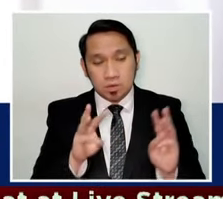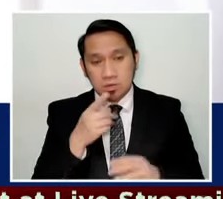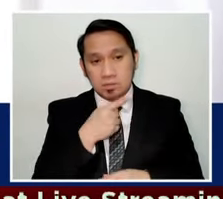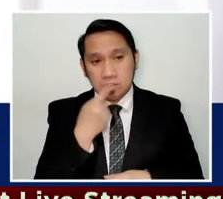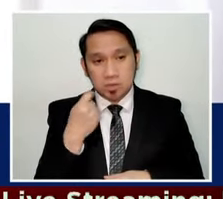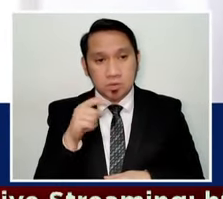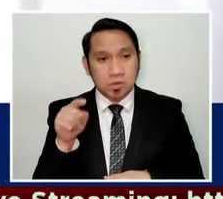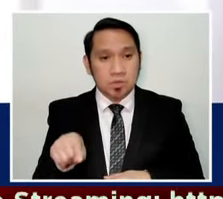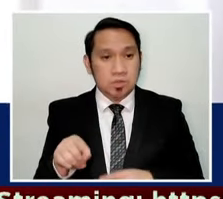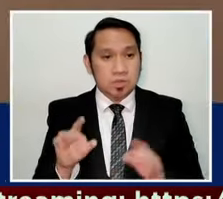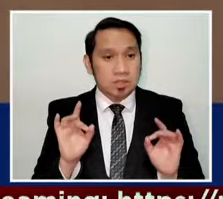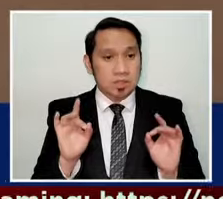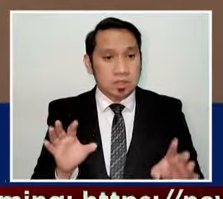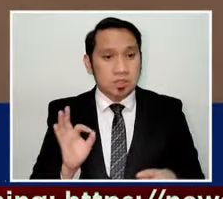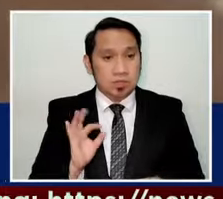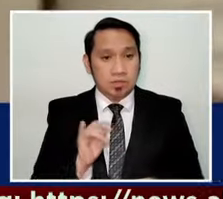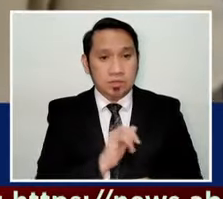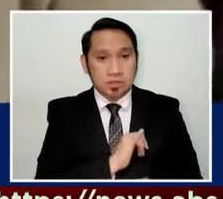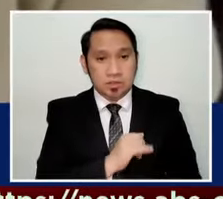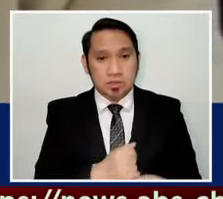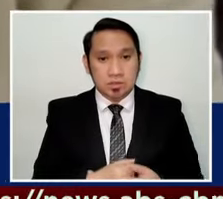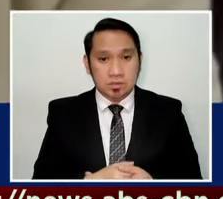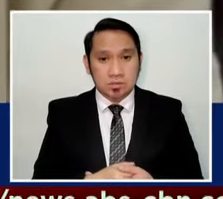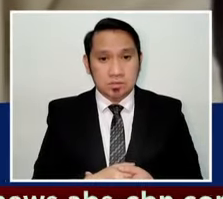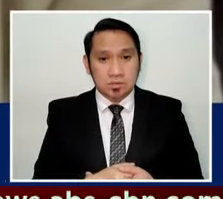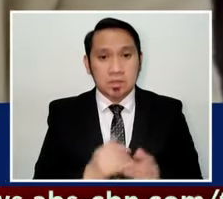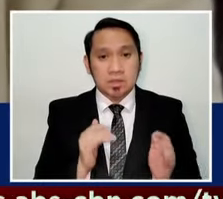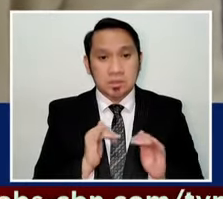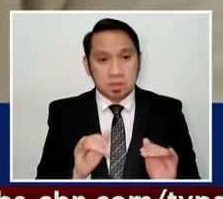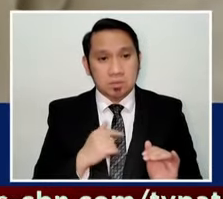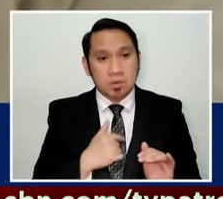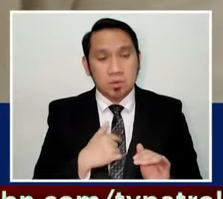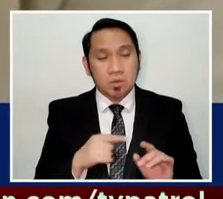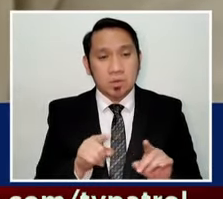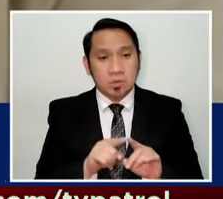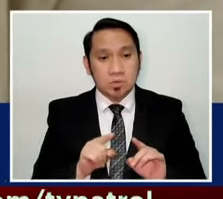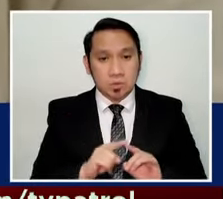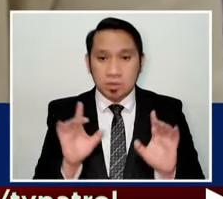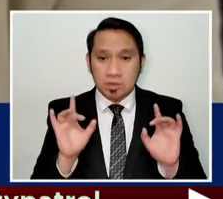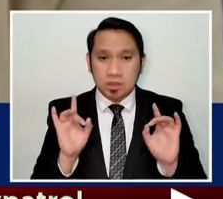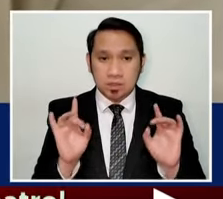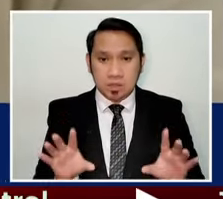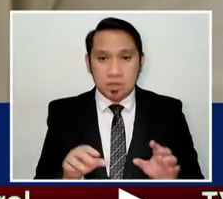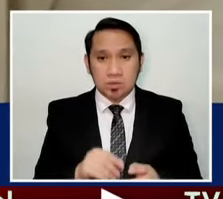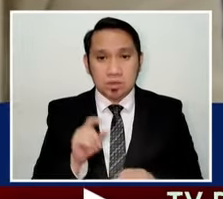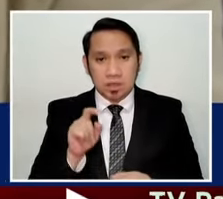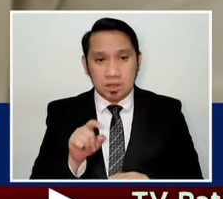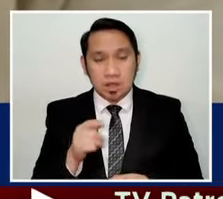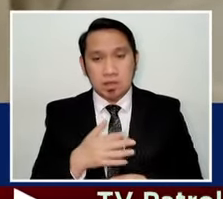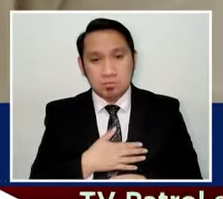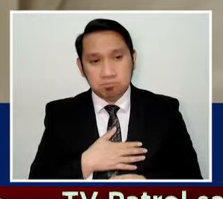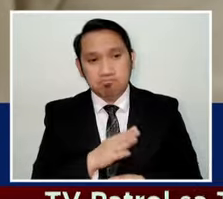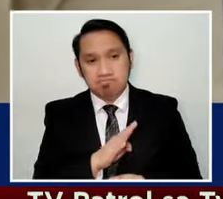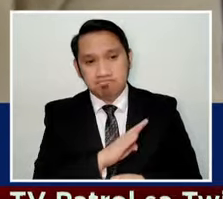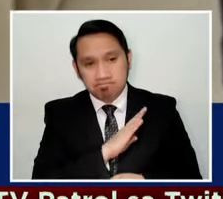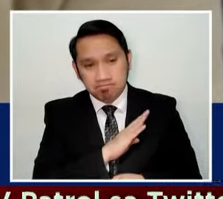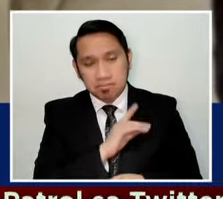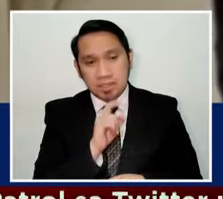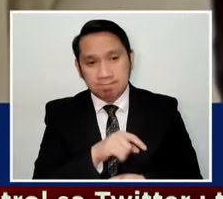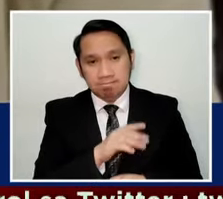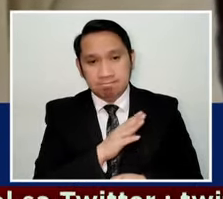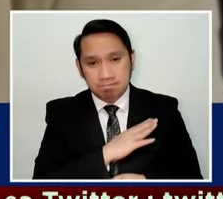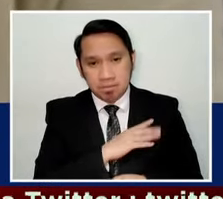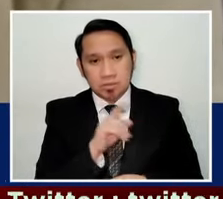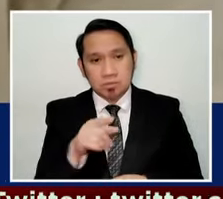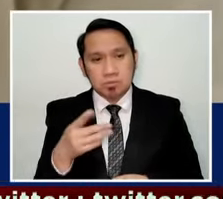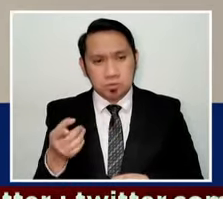ng fraternity sa kanya. Natatakot rin naman po. So, kailangan po itibayan na lang po yung loob eh. Para maano po si Matt,